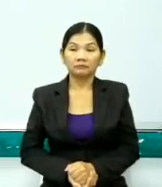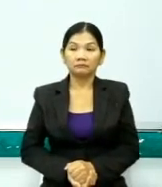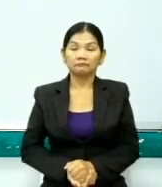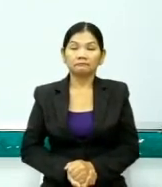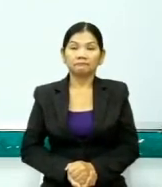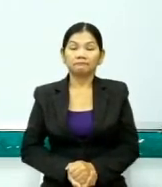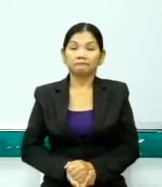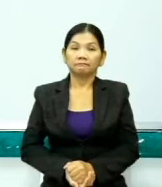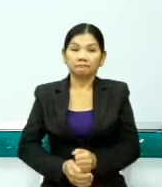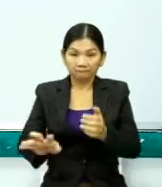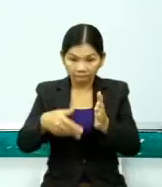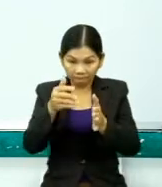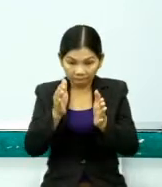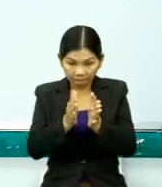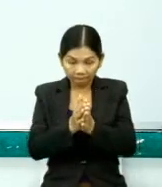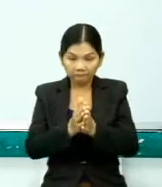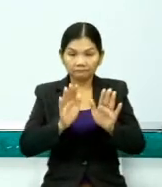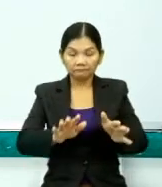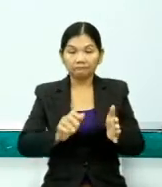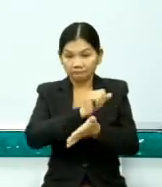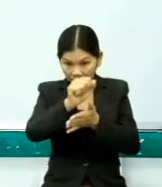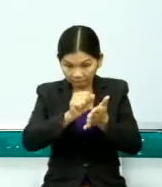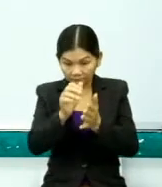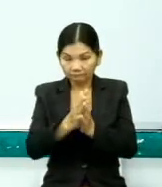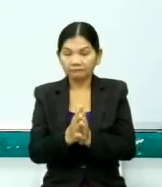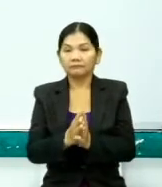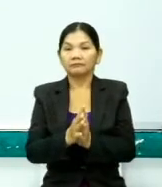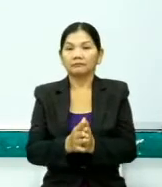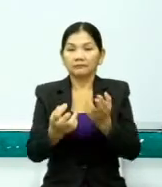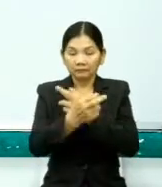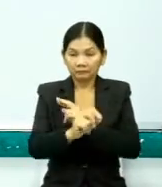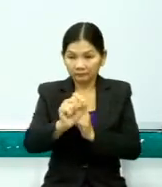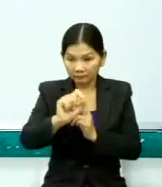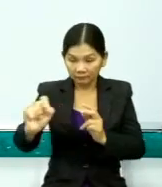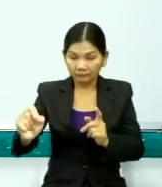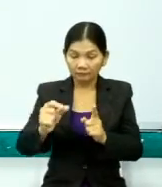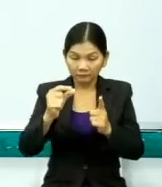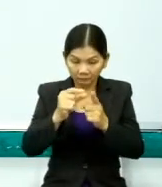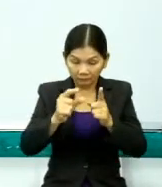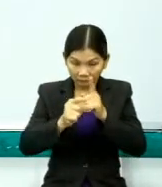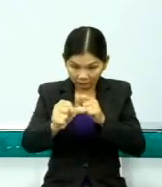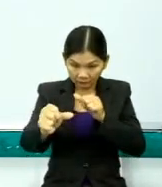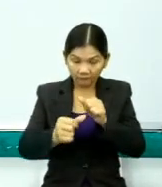chà ốc con này là con lớp chanh con tìm luôn sẽ xe bần tố